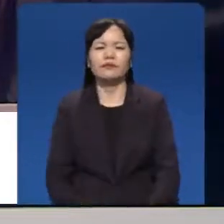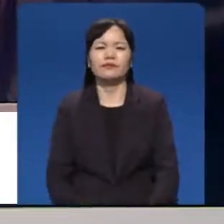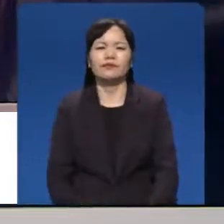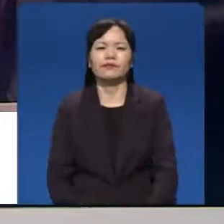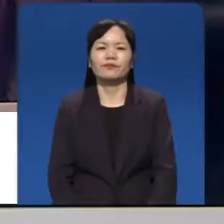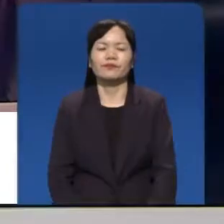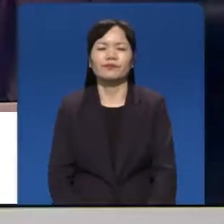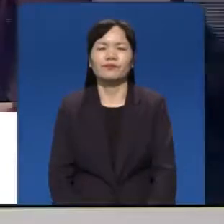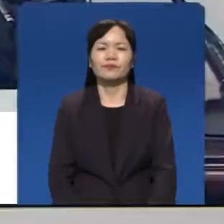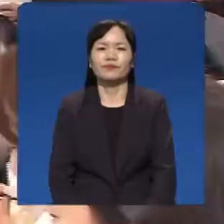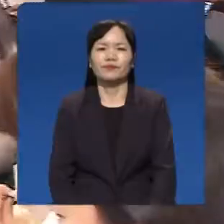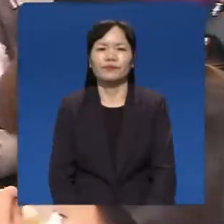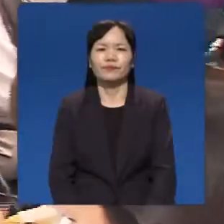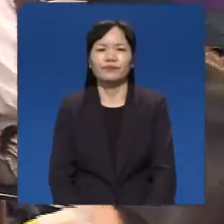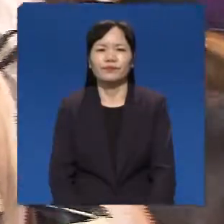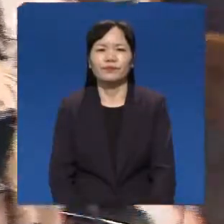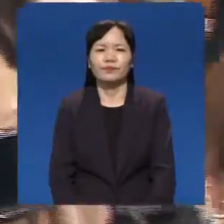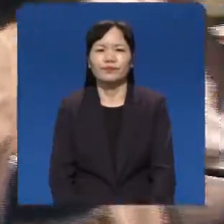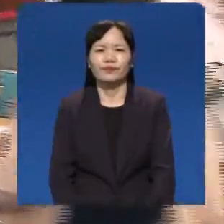최한성 기자입니다.